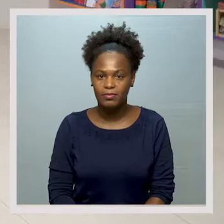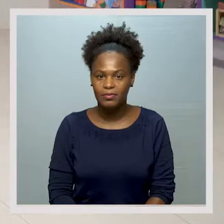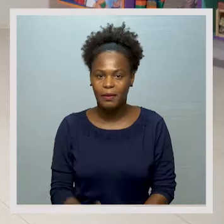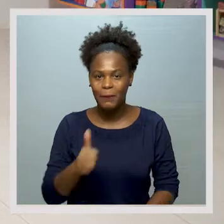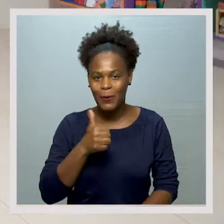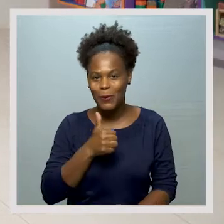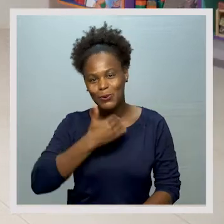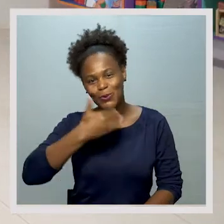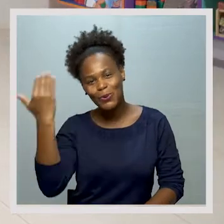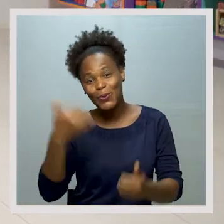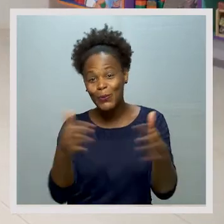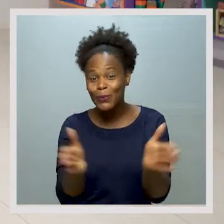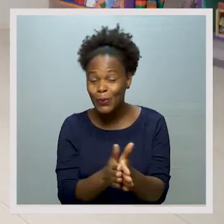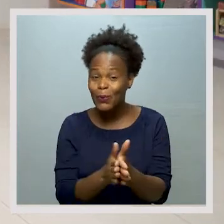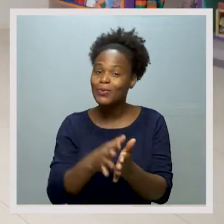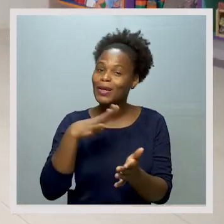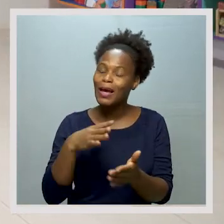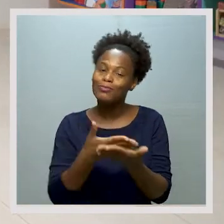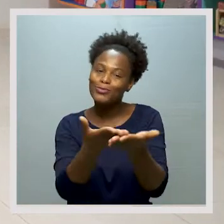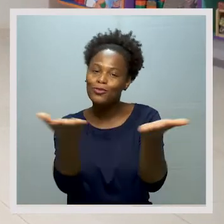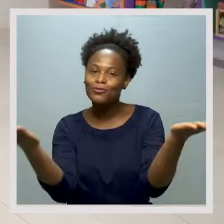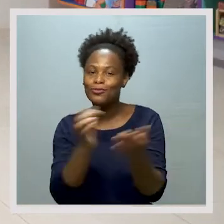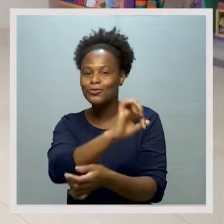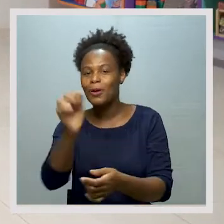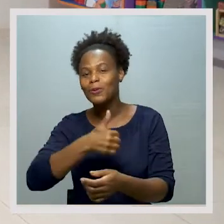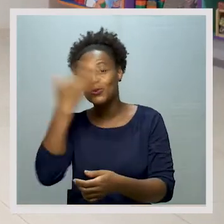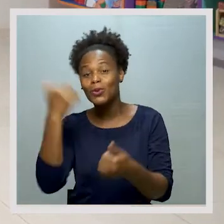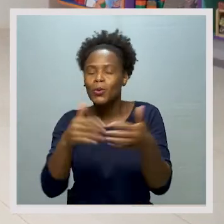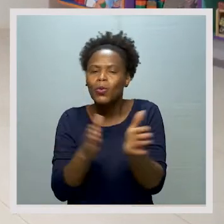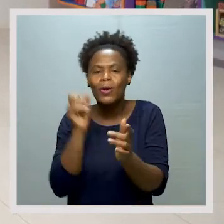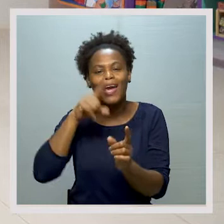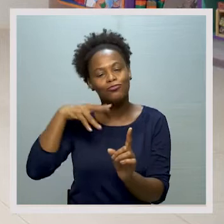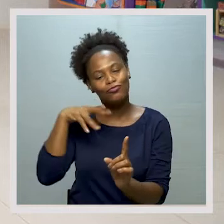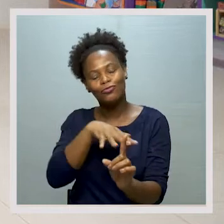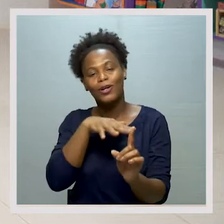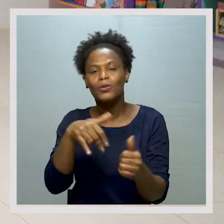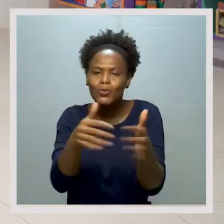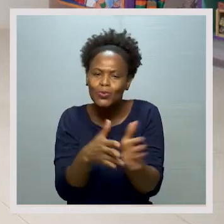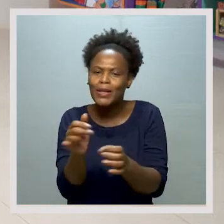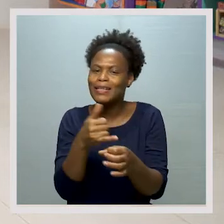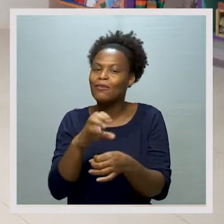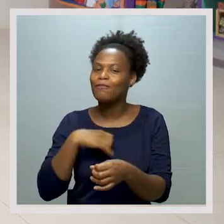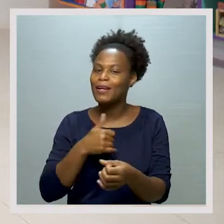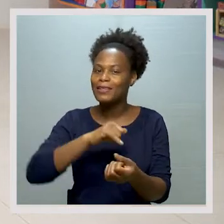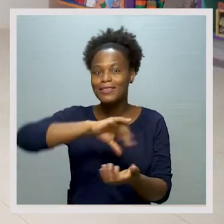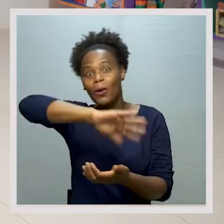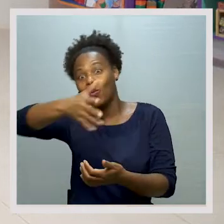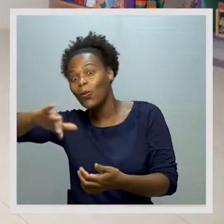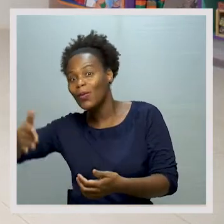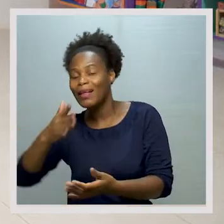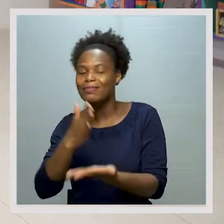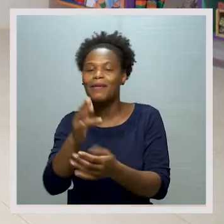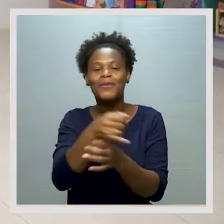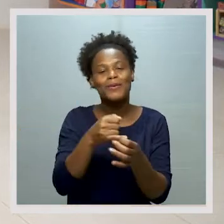bonjour à tous. Je tiens à envoyer un bonjour à tous ceux que nous suivent de Saint-Anton à Brave et je vous souhaite